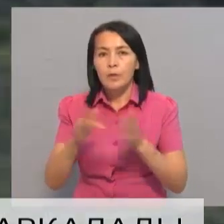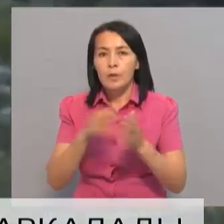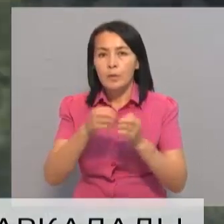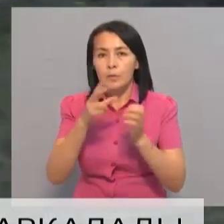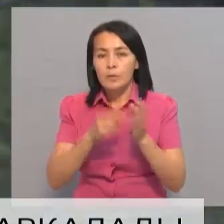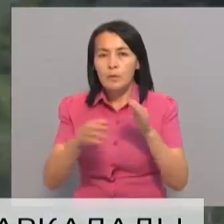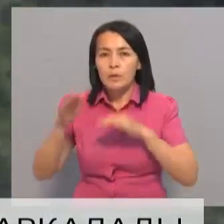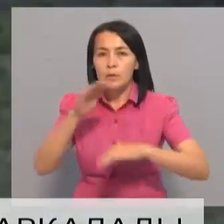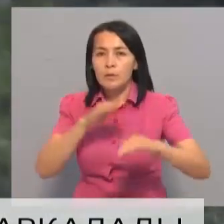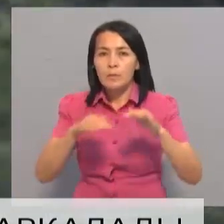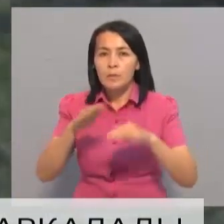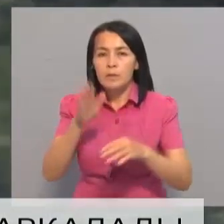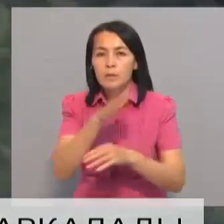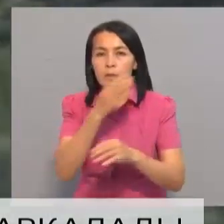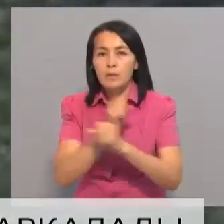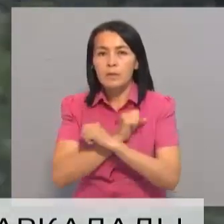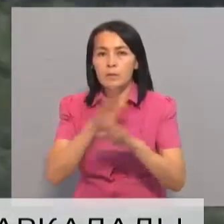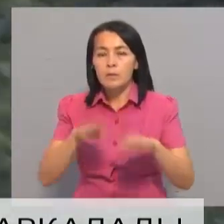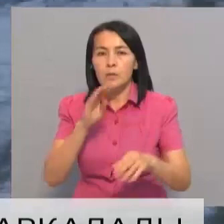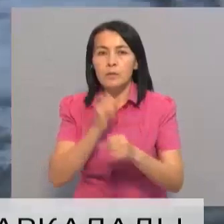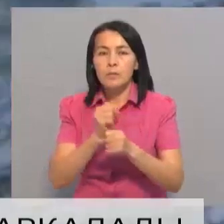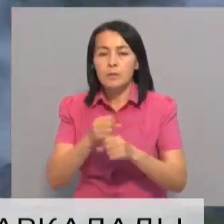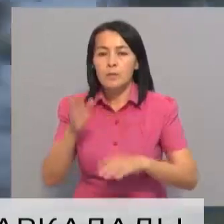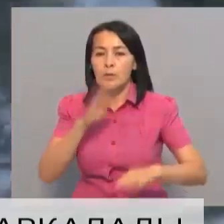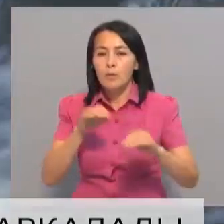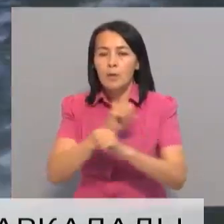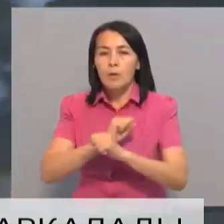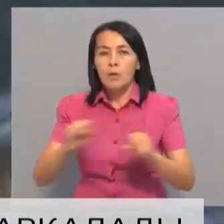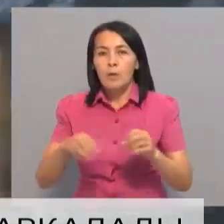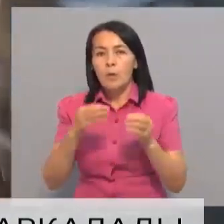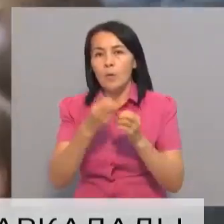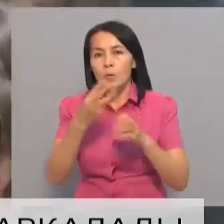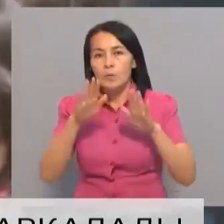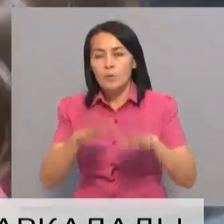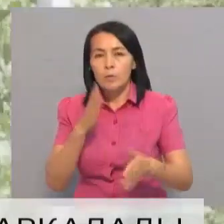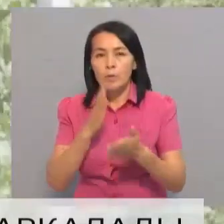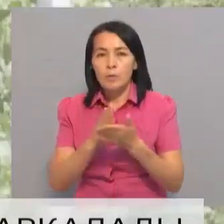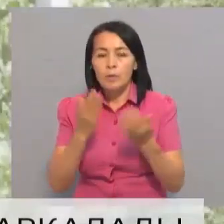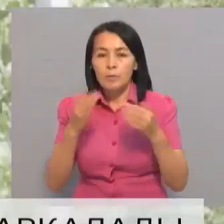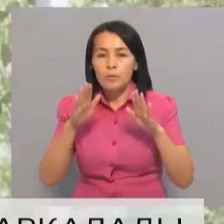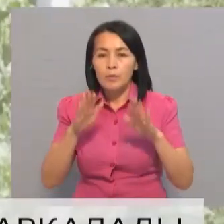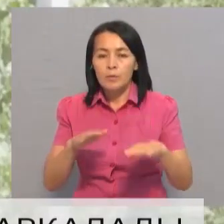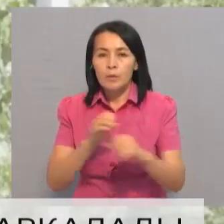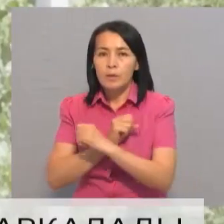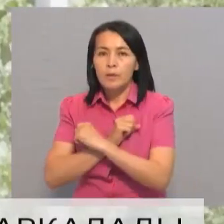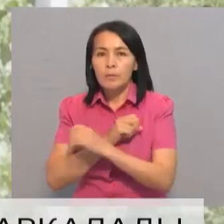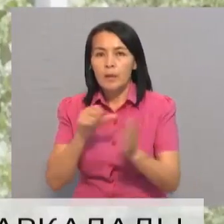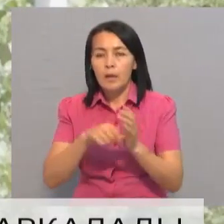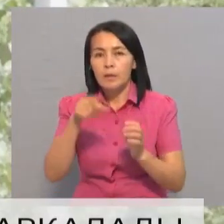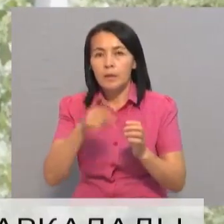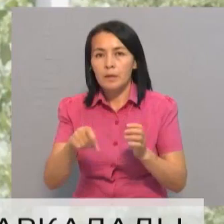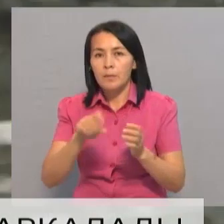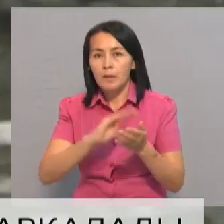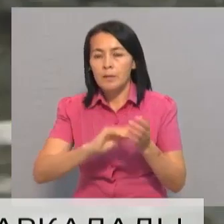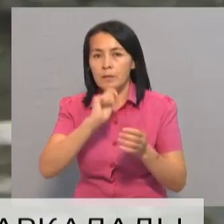18 бассейн мен аквасаябақ жұмыс жасап тұрса, шомылуға тыйым салынған 13 орын бар. Осы орындарда демалған 6 адамға